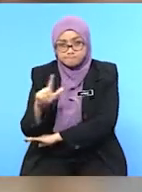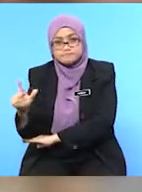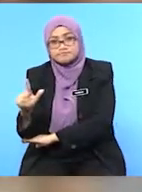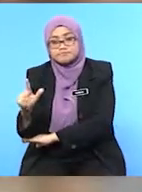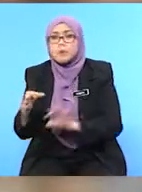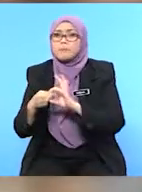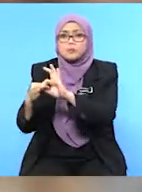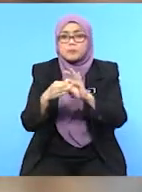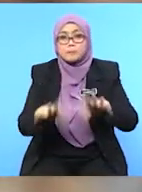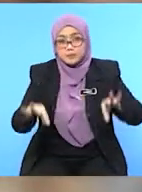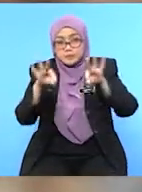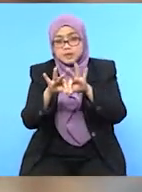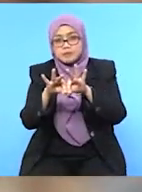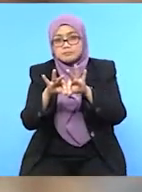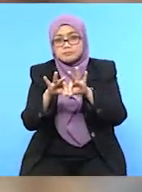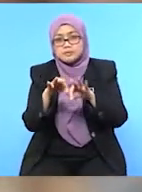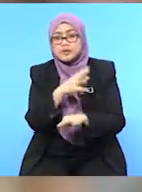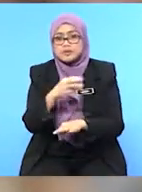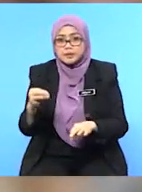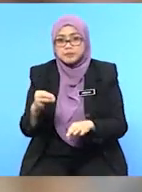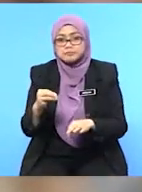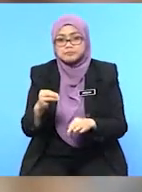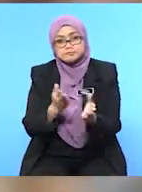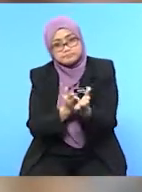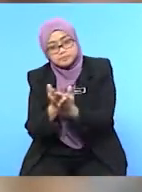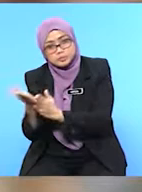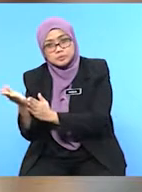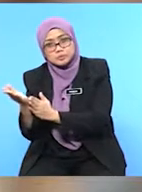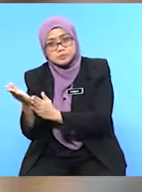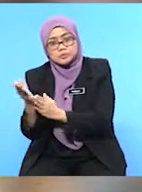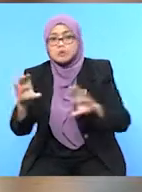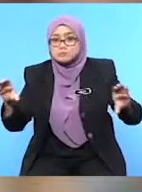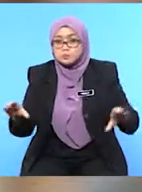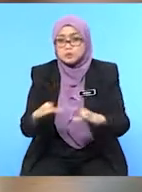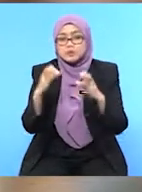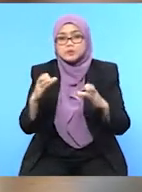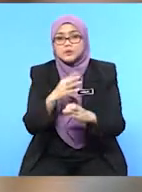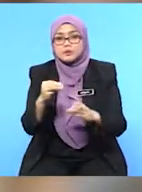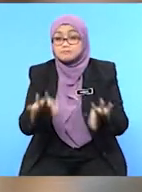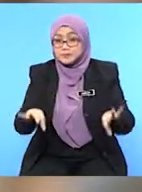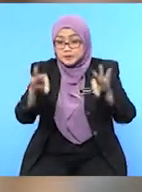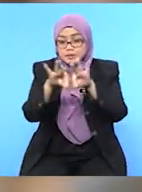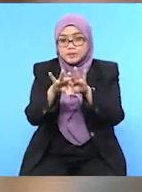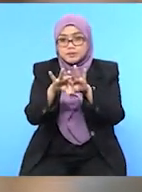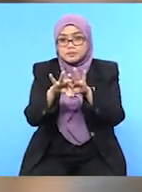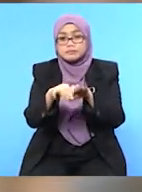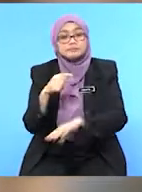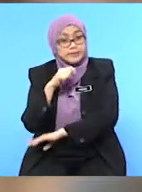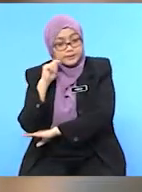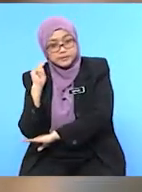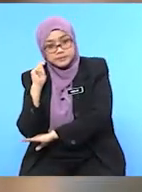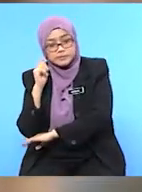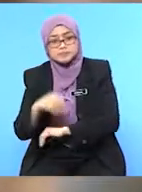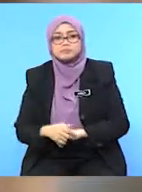penting untuk memastikan pembangunan dapat dijalankan secara berterusan by selain daripada kepentingan perpaduan yang telah dibincangkan tentu saja imbuh